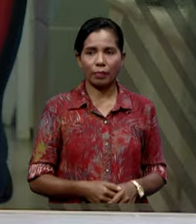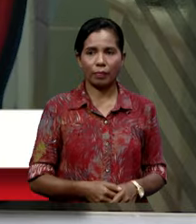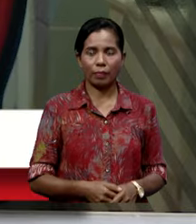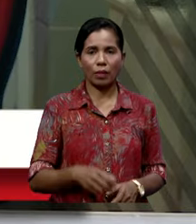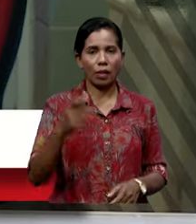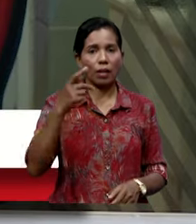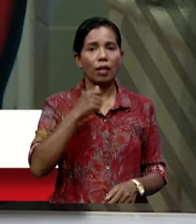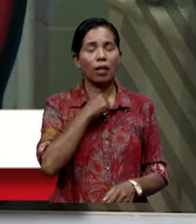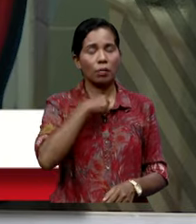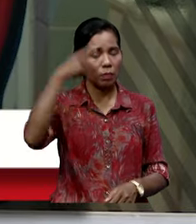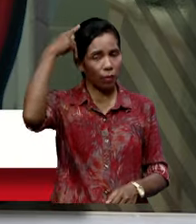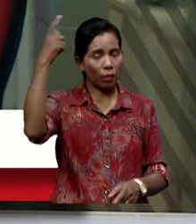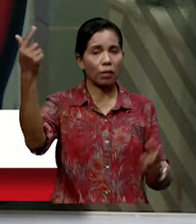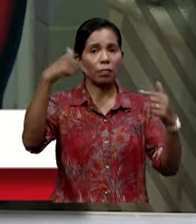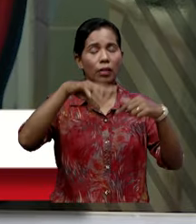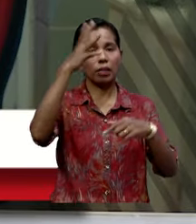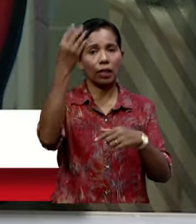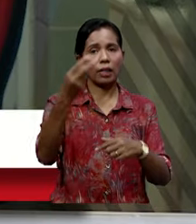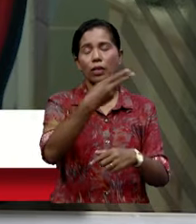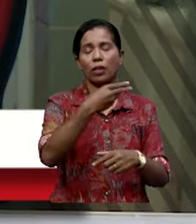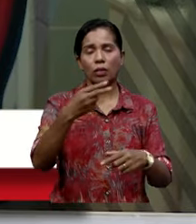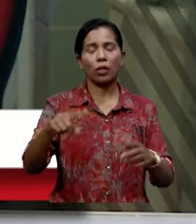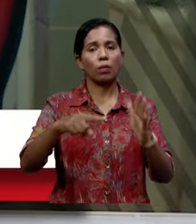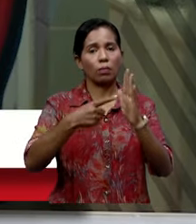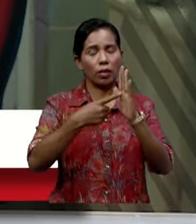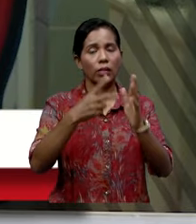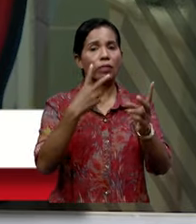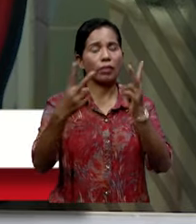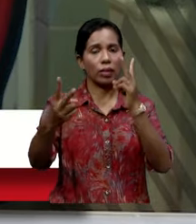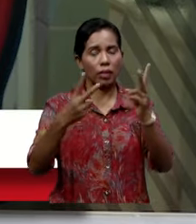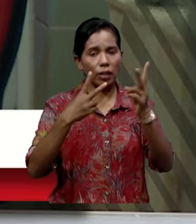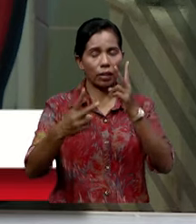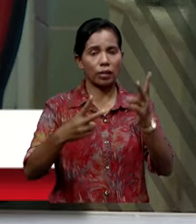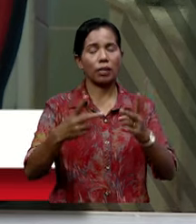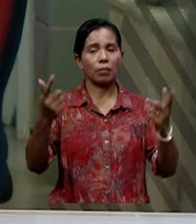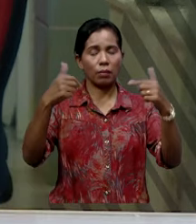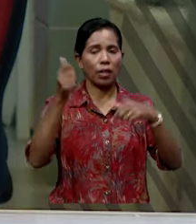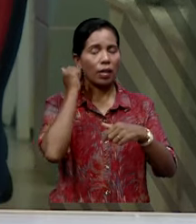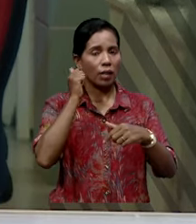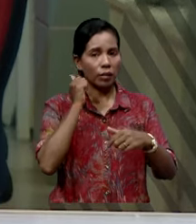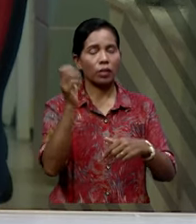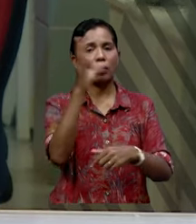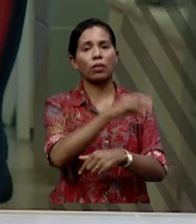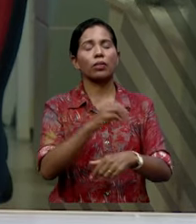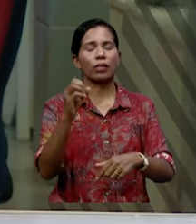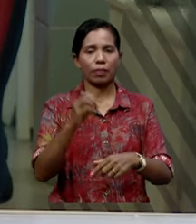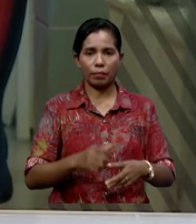Pa Francisco tona iha Jakarta, Indonesia, huria hu primeira etapa viagem apostólica mai Ásia no Oceania.